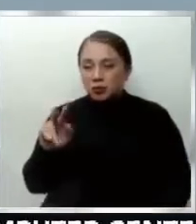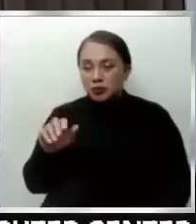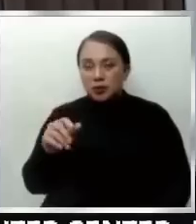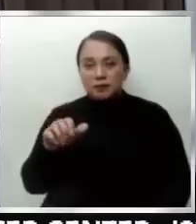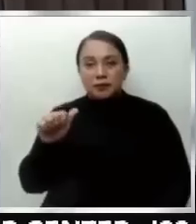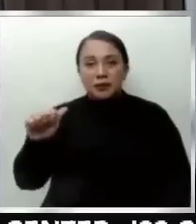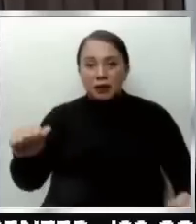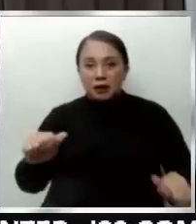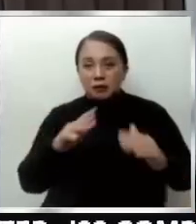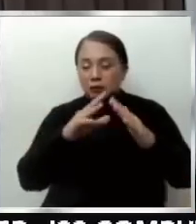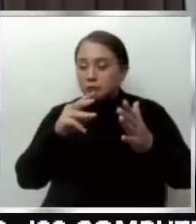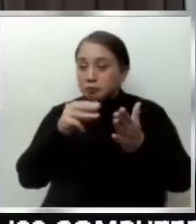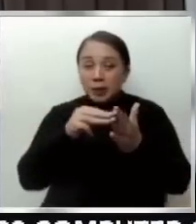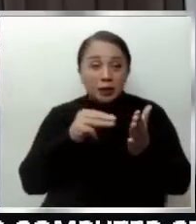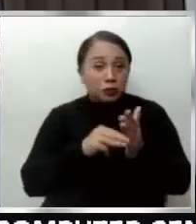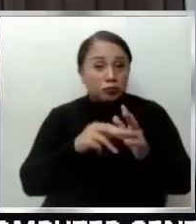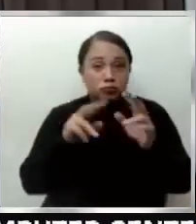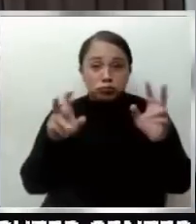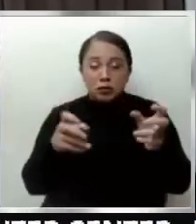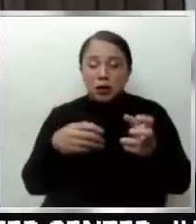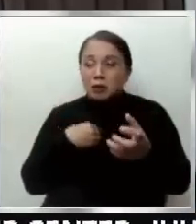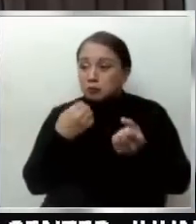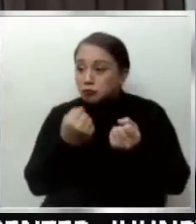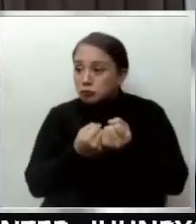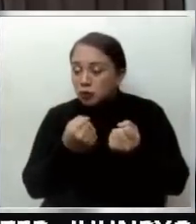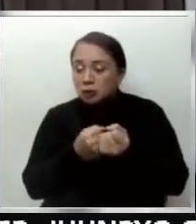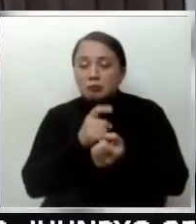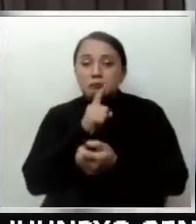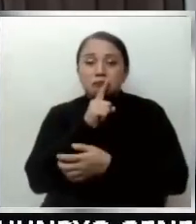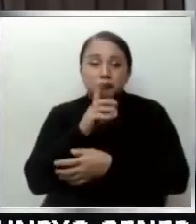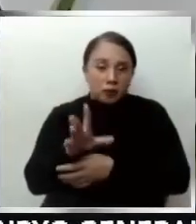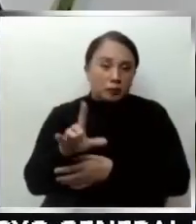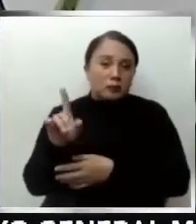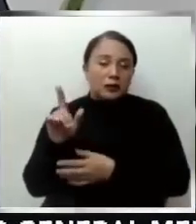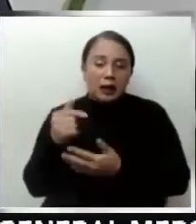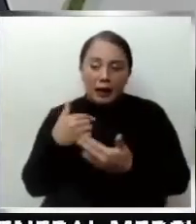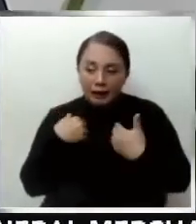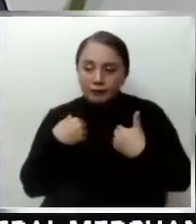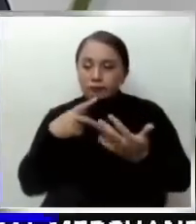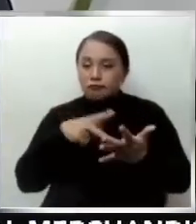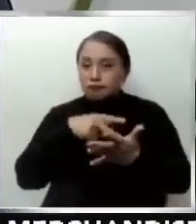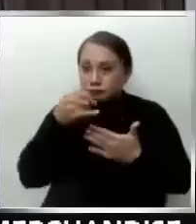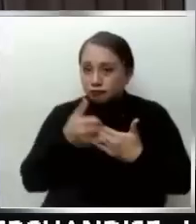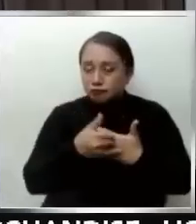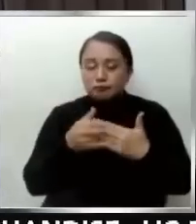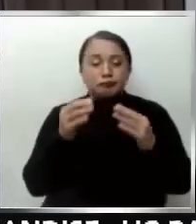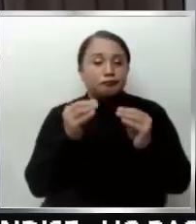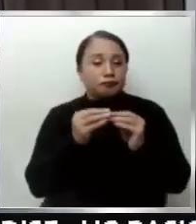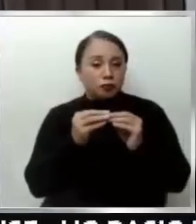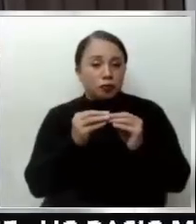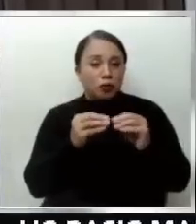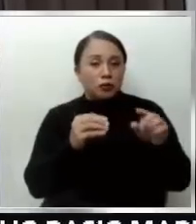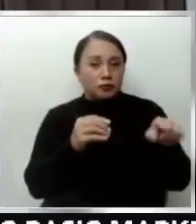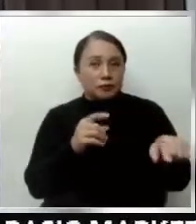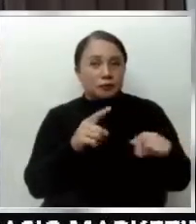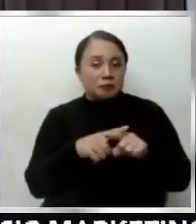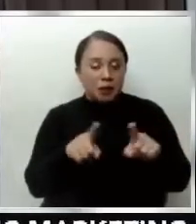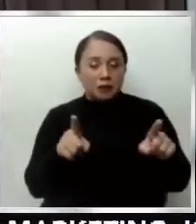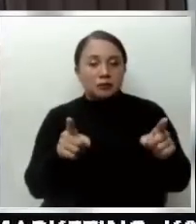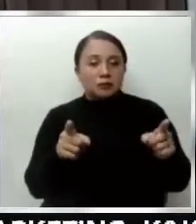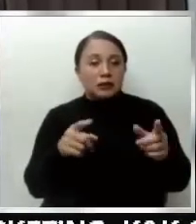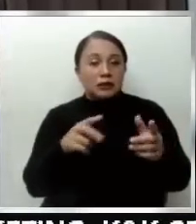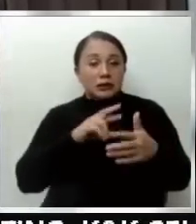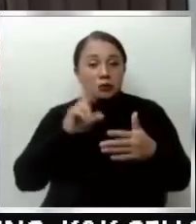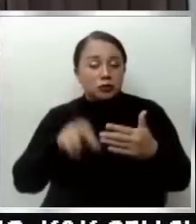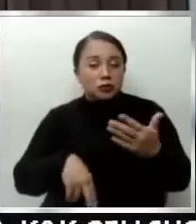dito naghanap sila ng financier pinapangakuan na a certain project is for disposal but then it turned out na na-pull